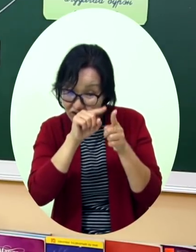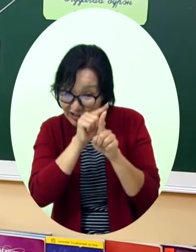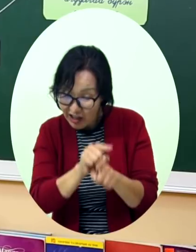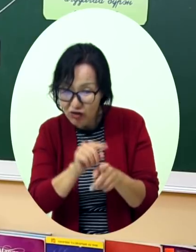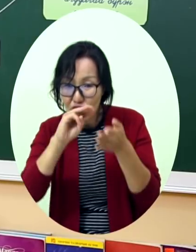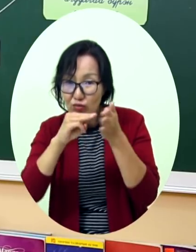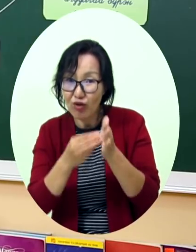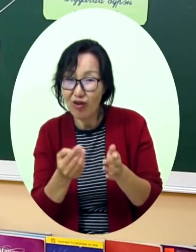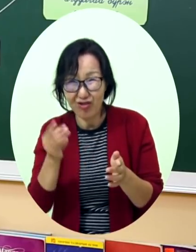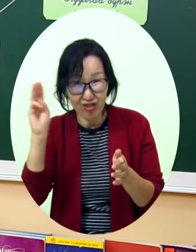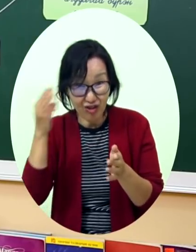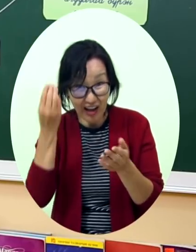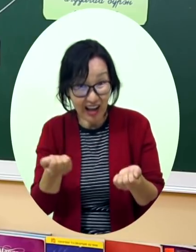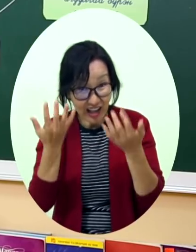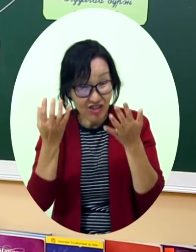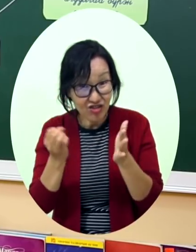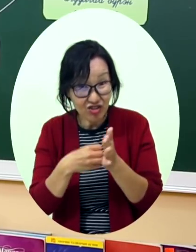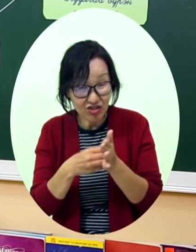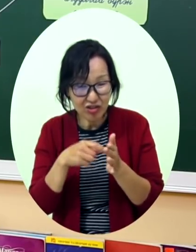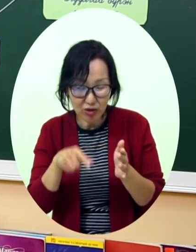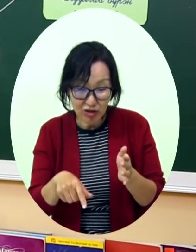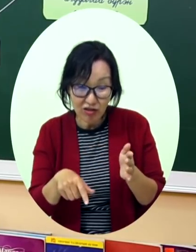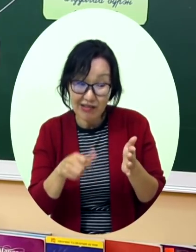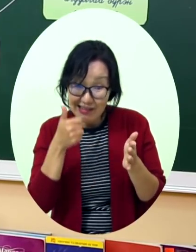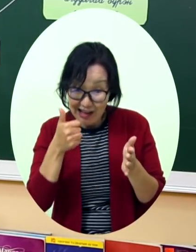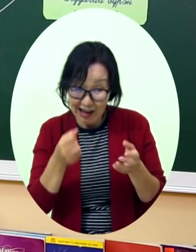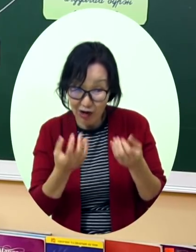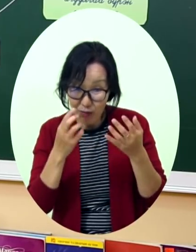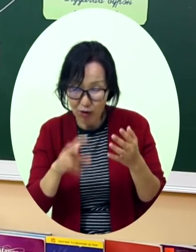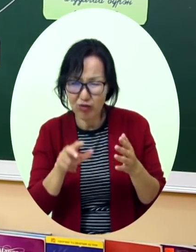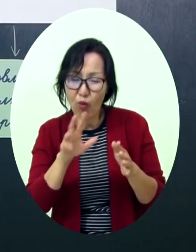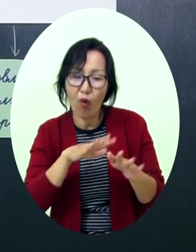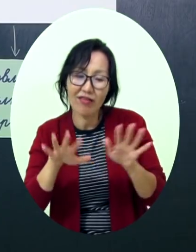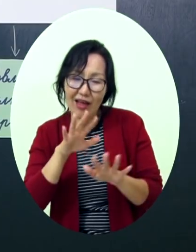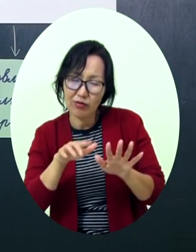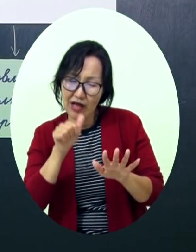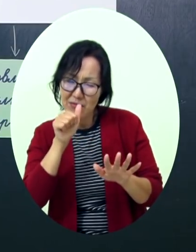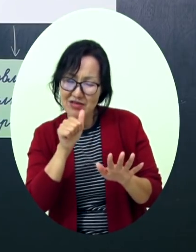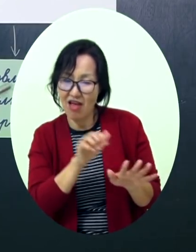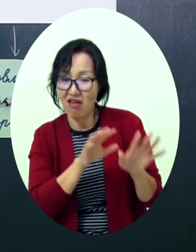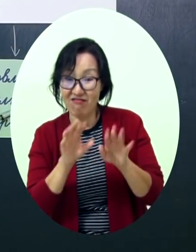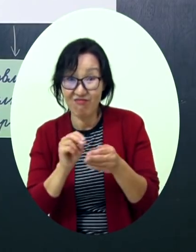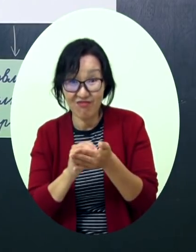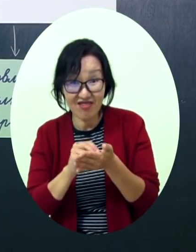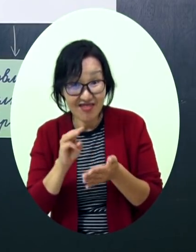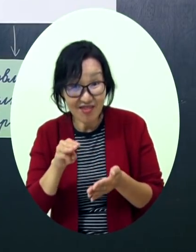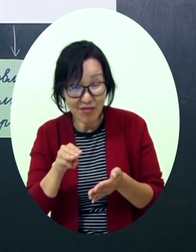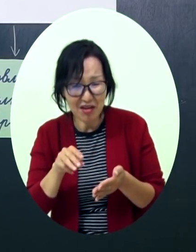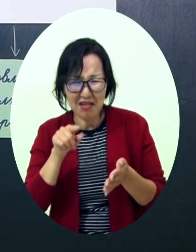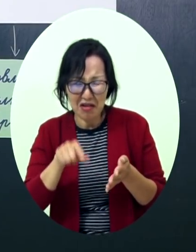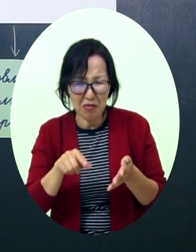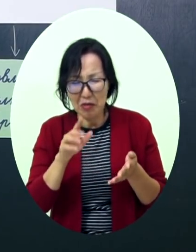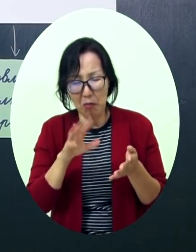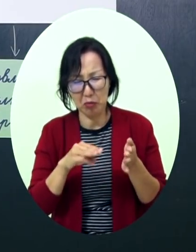тодорхой гаргаж бичвэл тухайн их найруулгын хувьд маш сайн болж чаддаг байх нь. Энд ямар нэгэн төлөвлөгөөгүй бодсноо